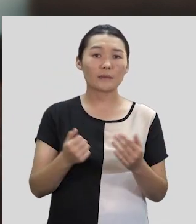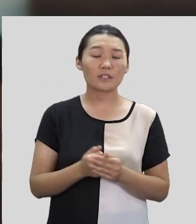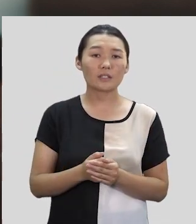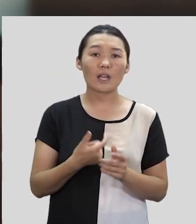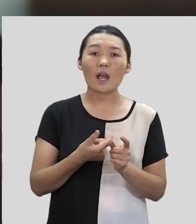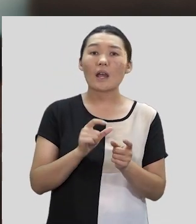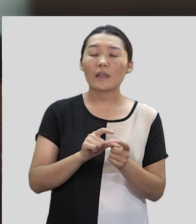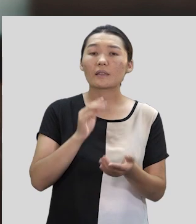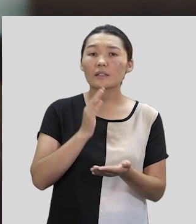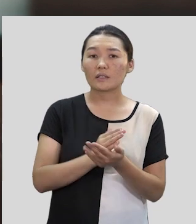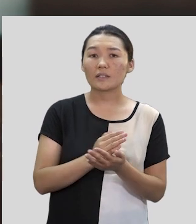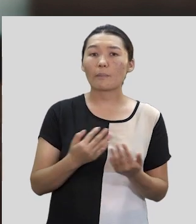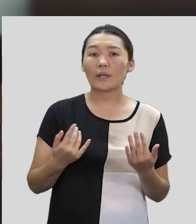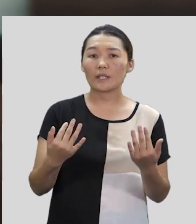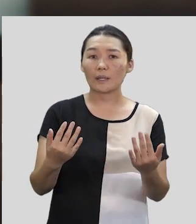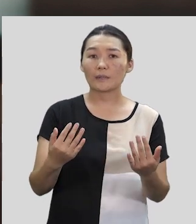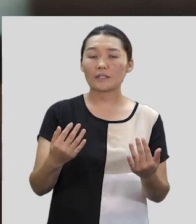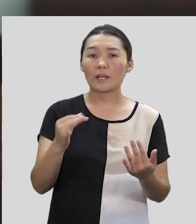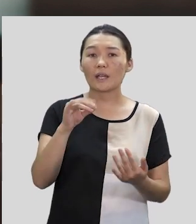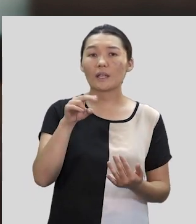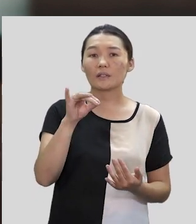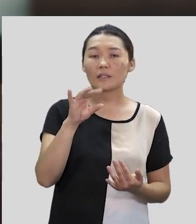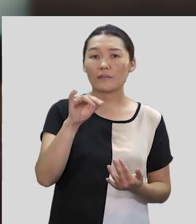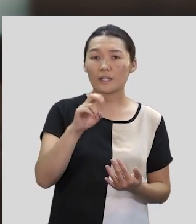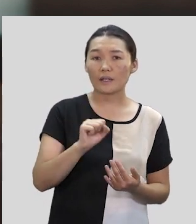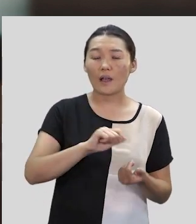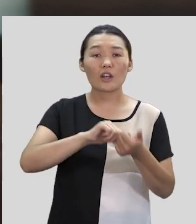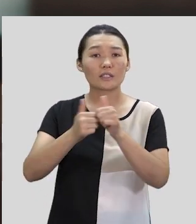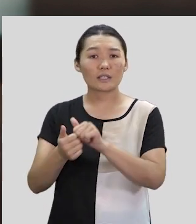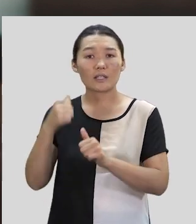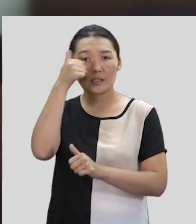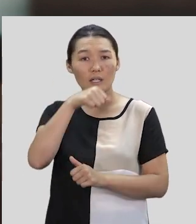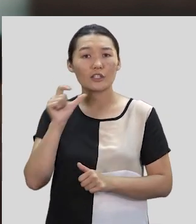есть потребность индивида стать личностью